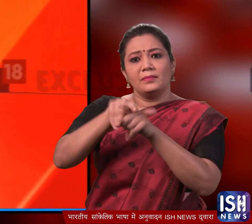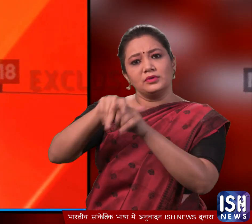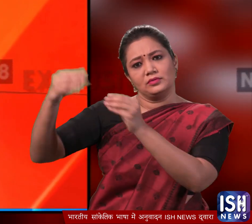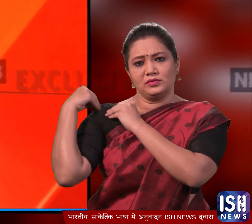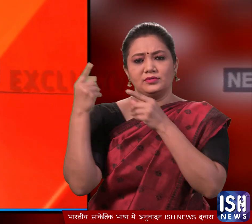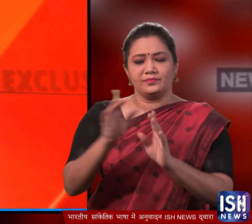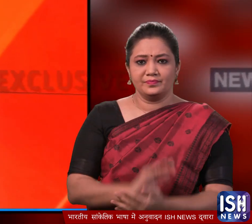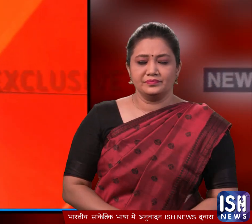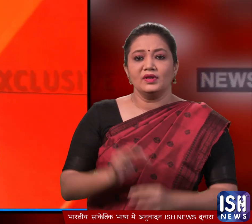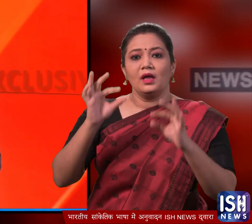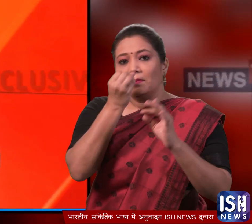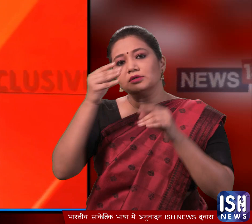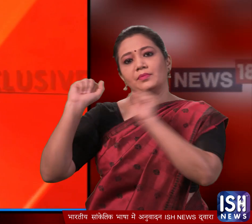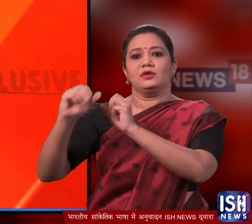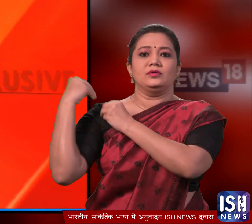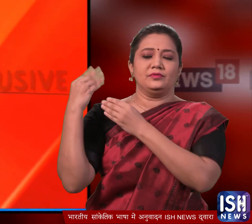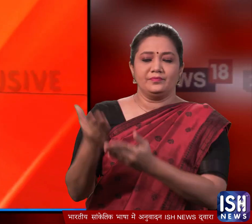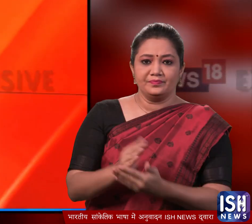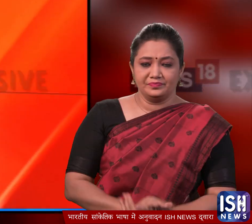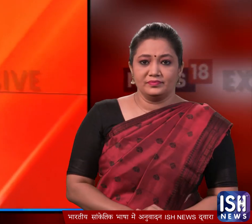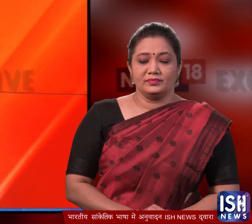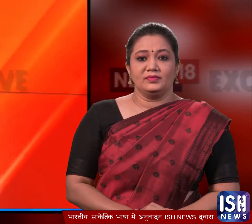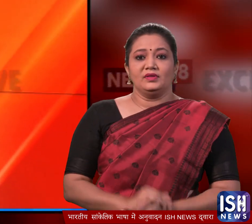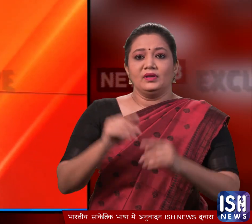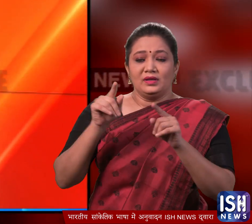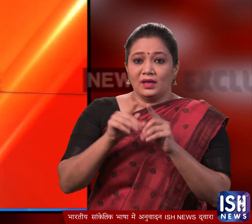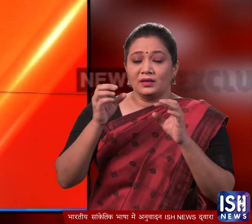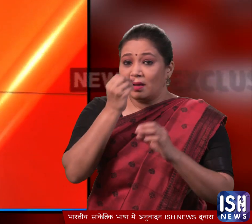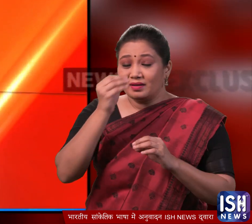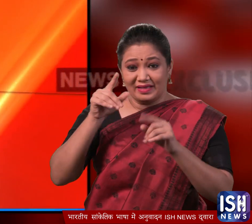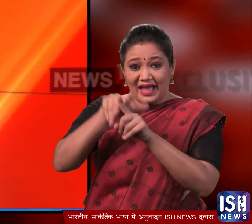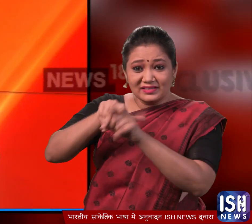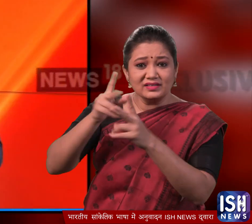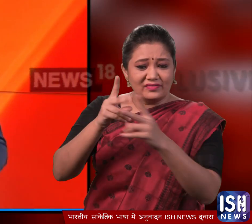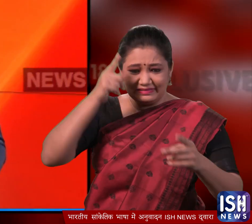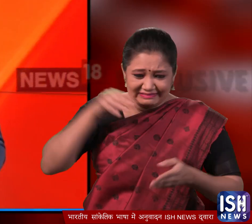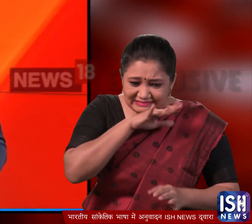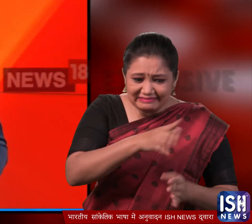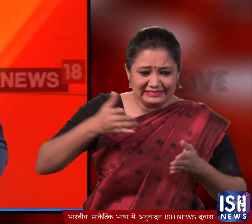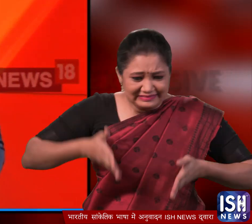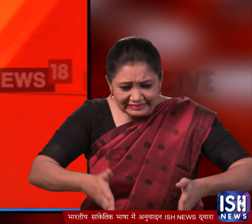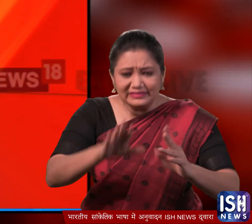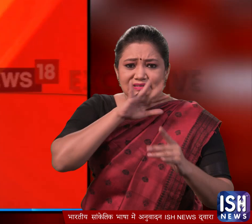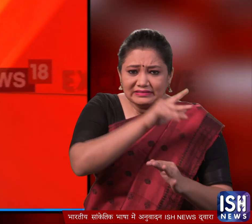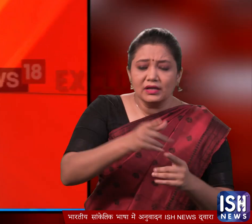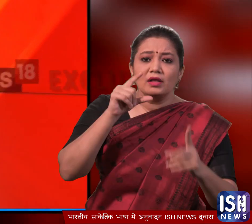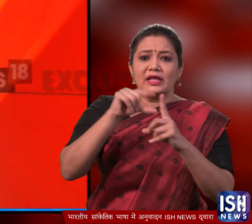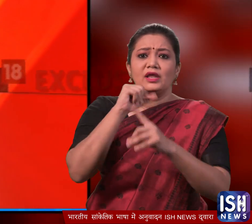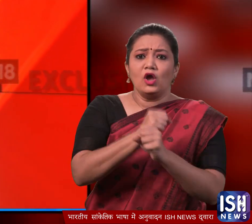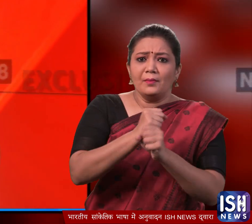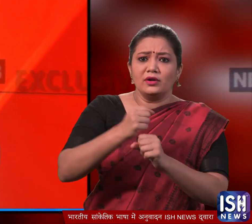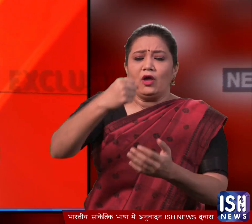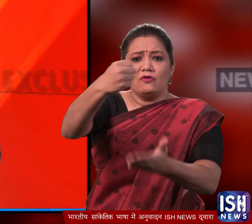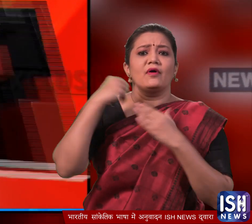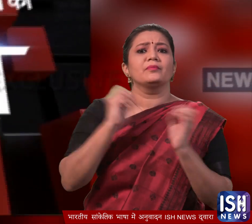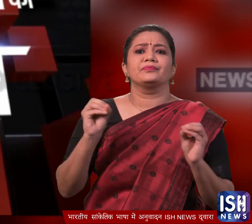को जिम्मेदार बताया, जहां बीजेपी सत्ता में। जबकि दिल्ली के नगर निगमों का आरोप है कि नालों और गली मोहल्लों की सफाई के लिए दिल्ली सरकार ने